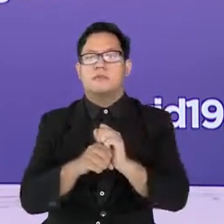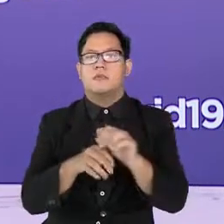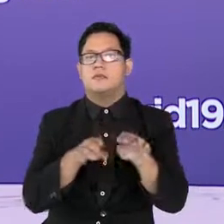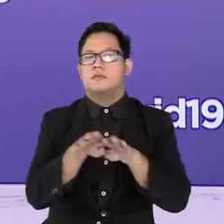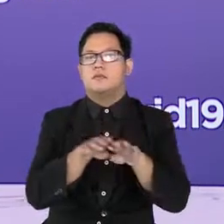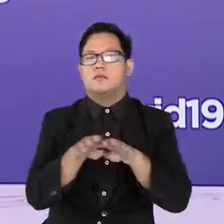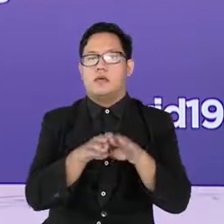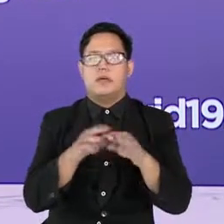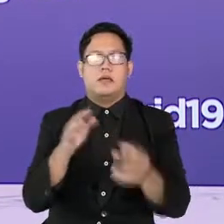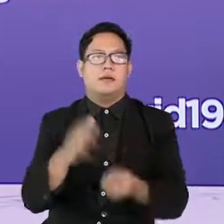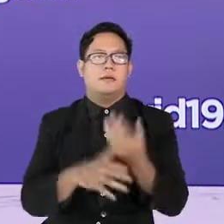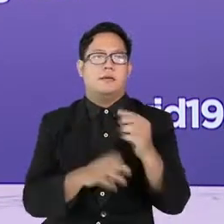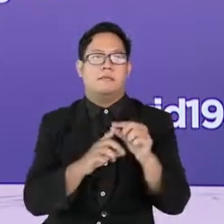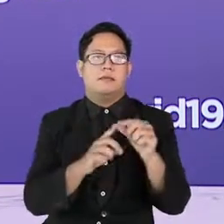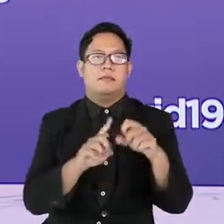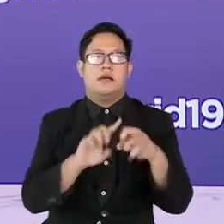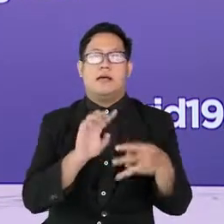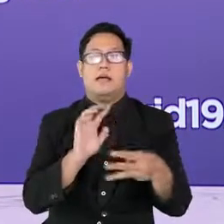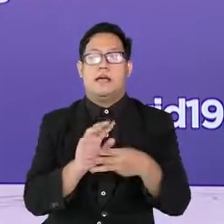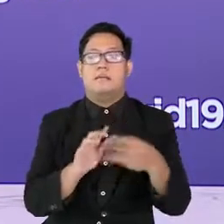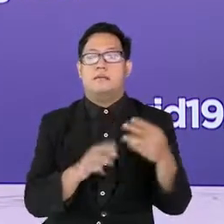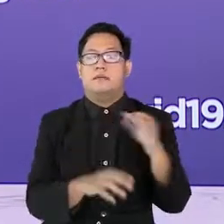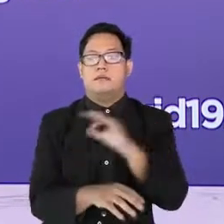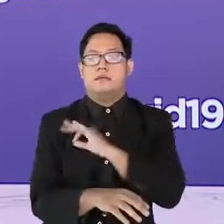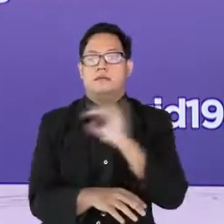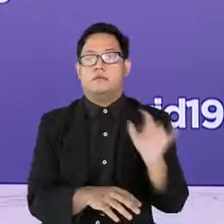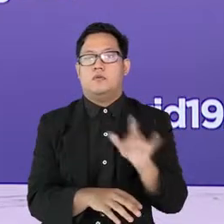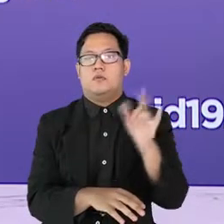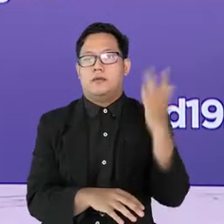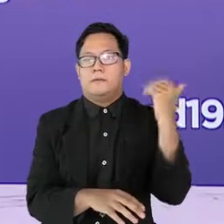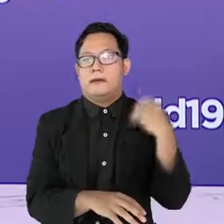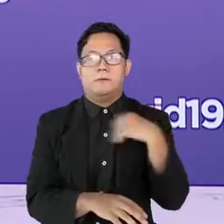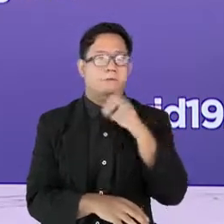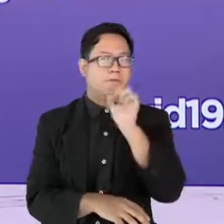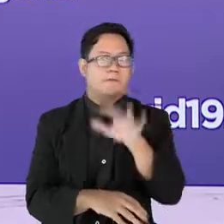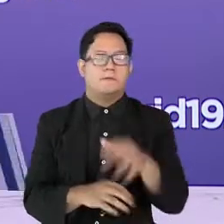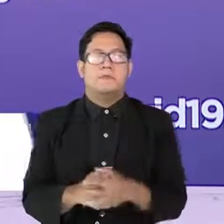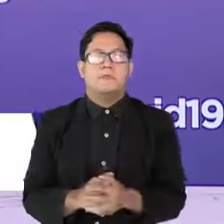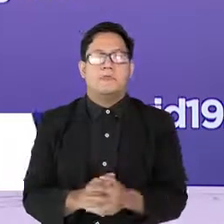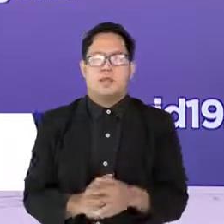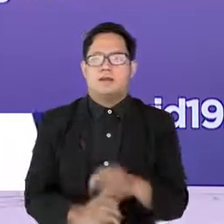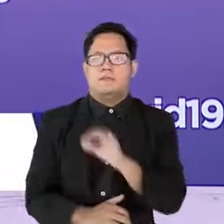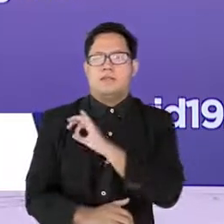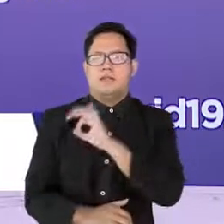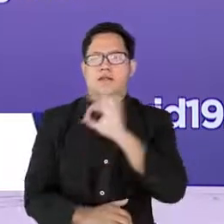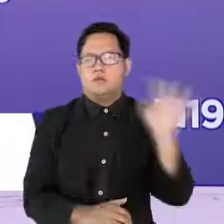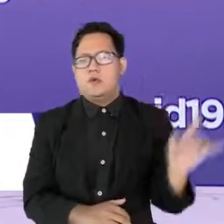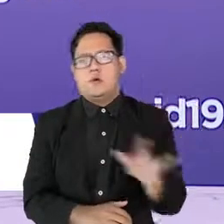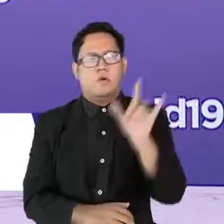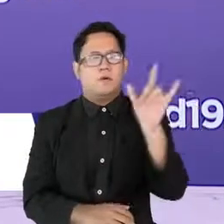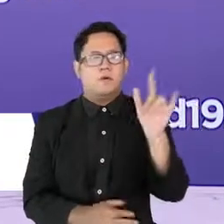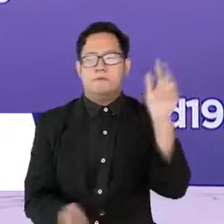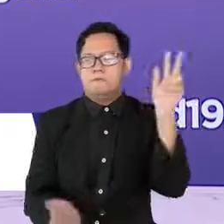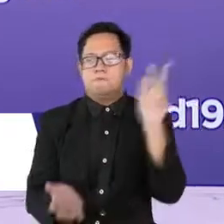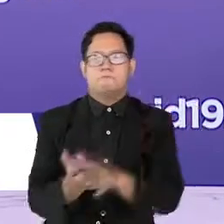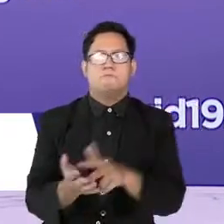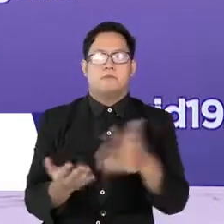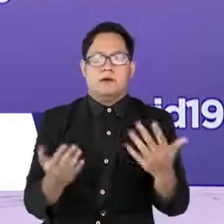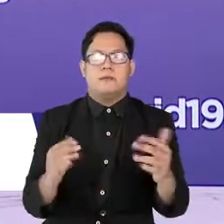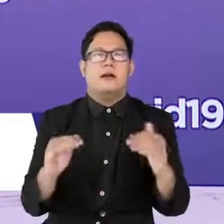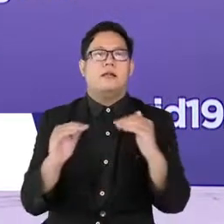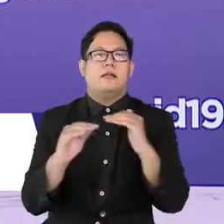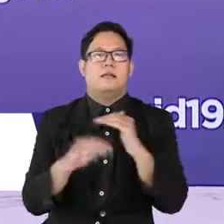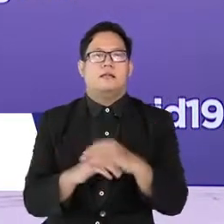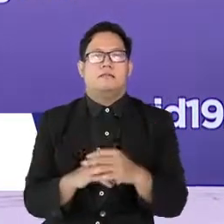ppkm yang disampaikan oleh Presiden Joko Widodo kemarin maka Presiden Joko Widodo memutuskan untuk menurunkan